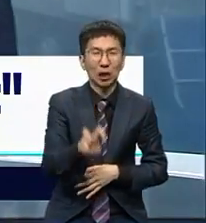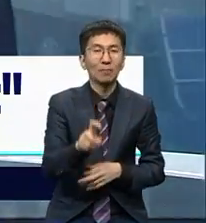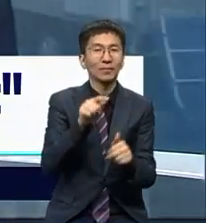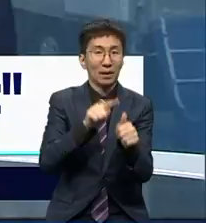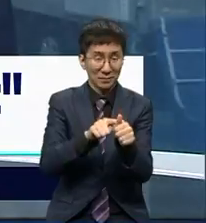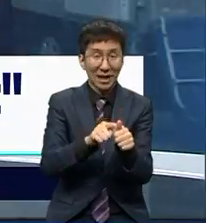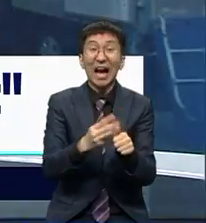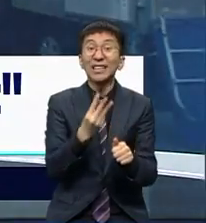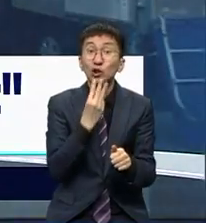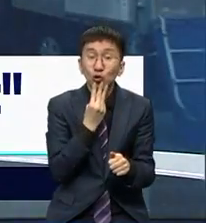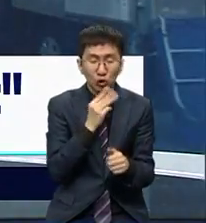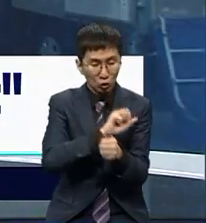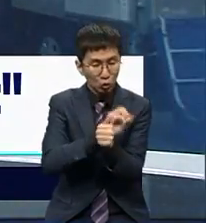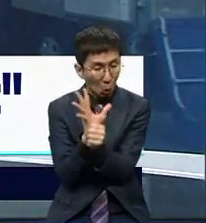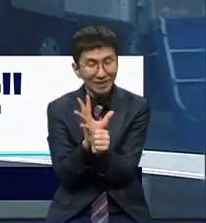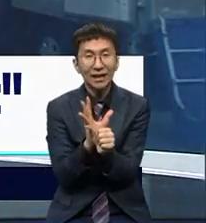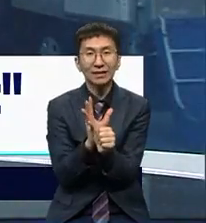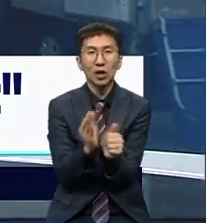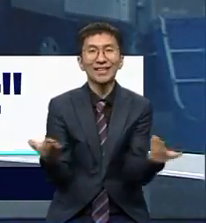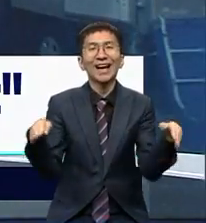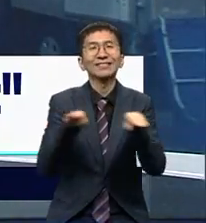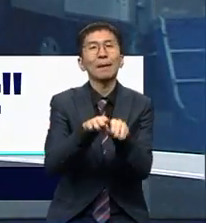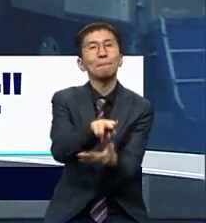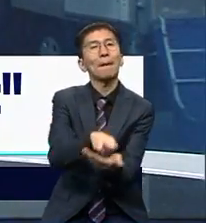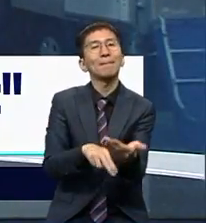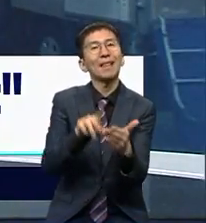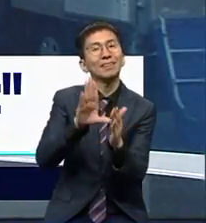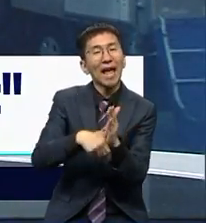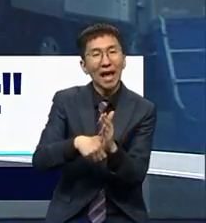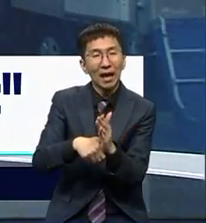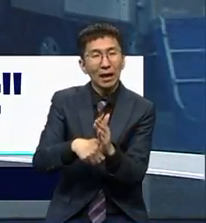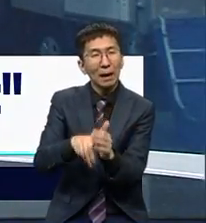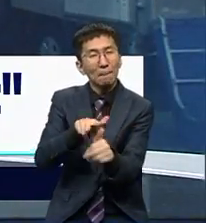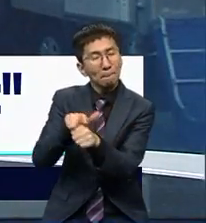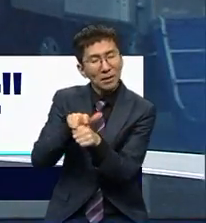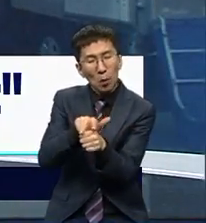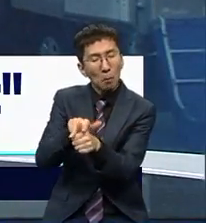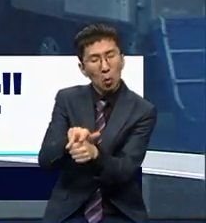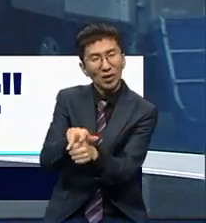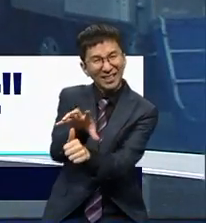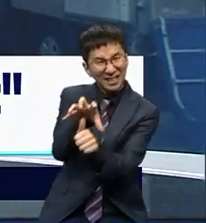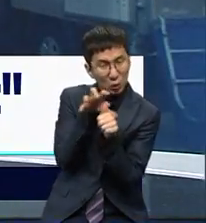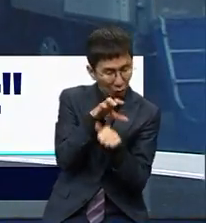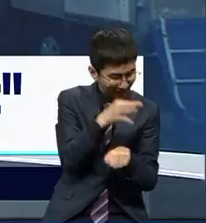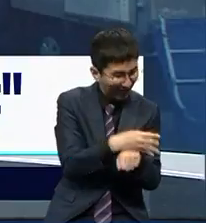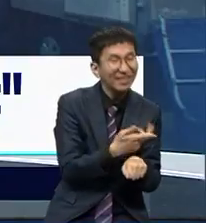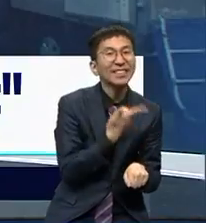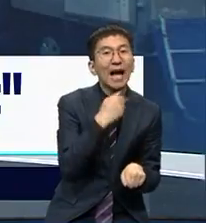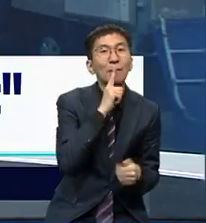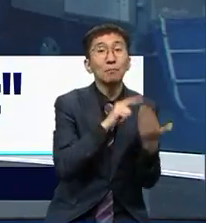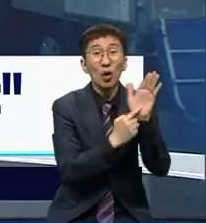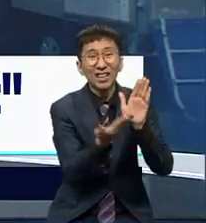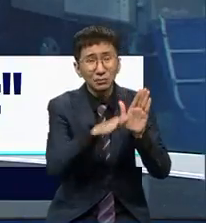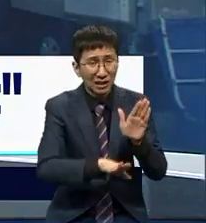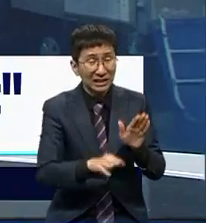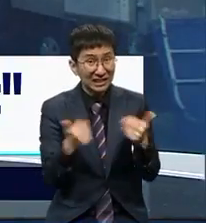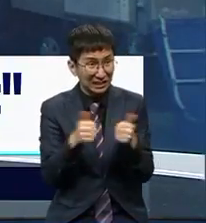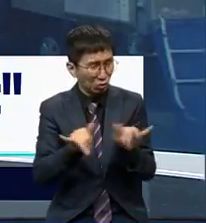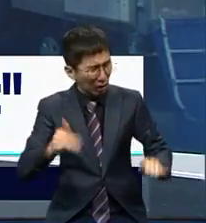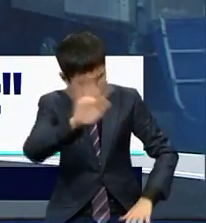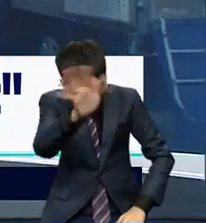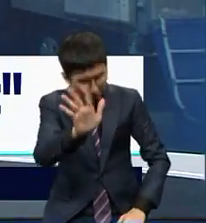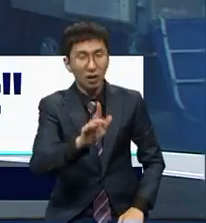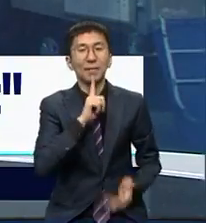흑석동 상가를 매입하는 과정에 업무상 비밀을 의용한 의혹이 있다는 건데 김의겸 의원은 사실이